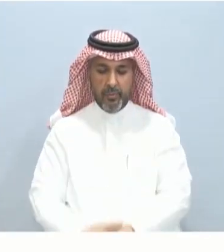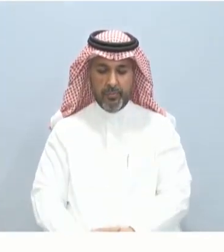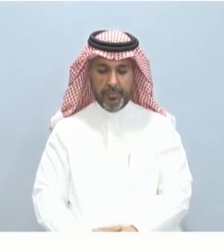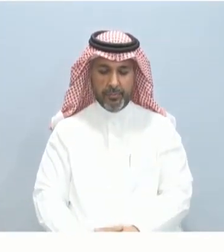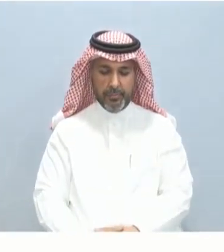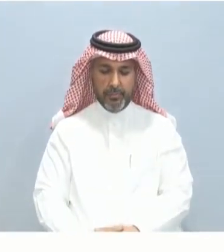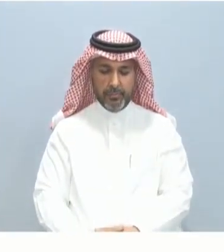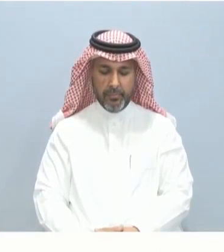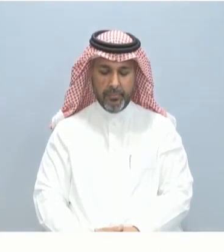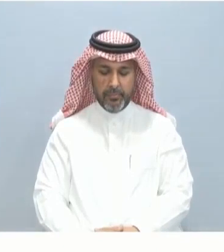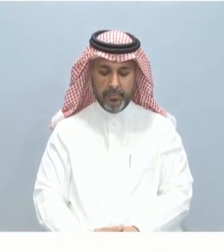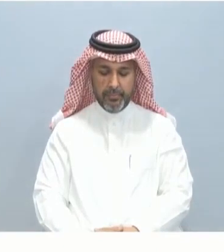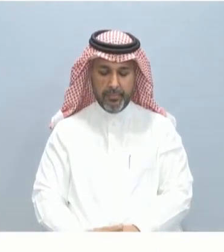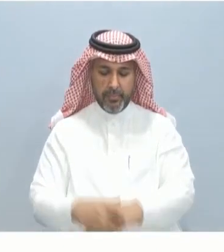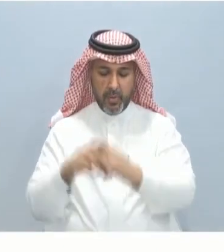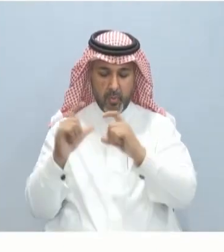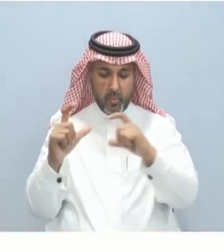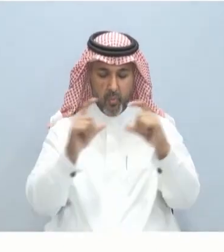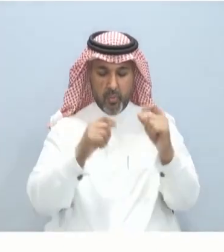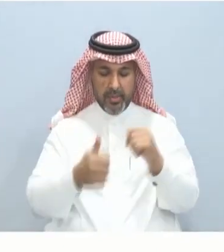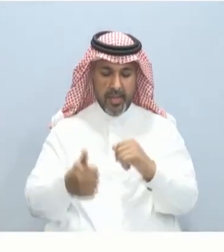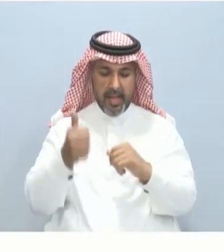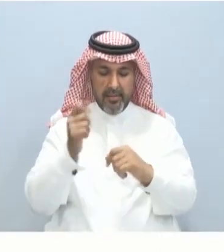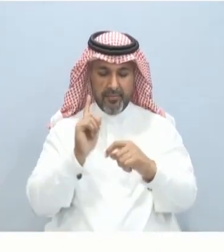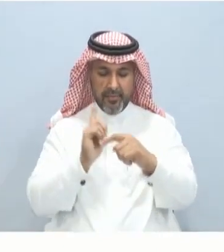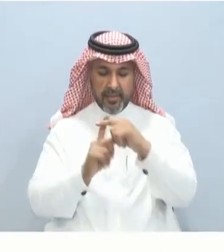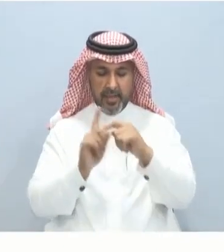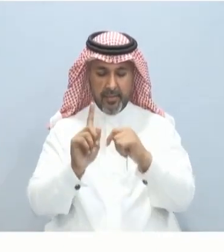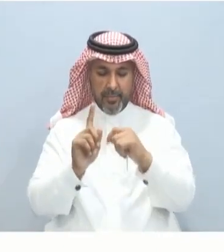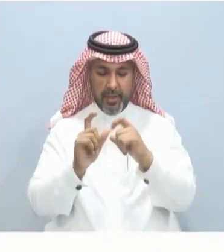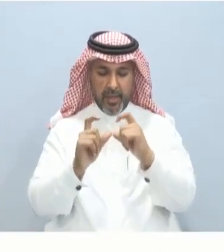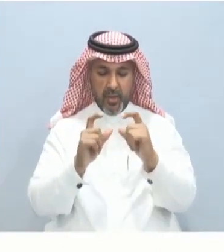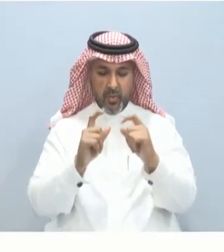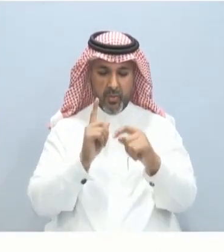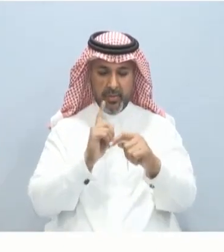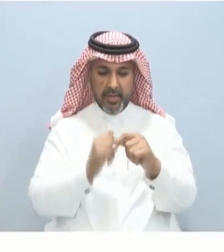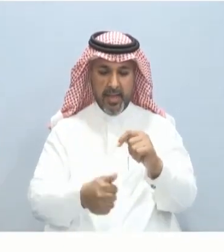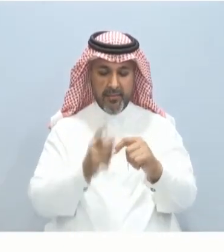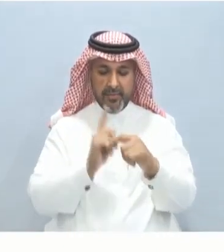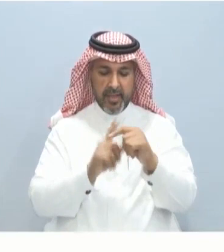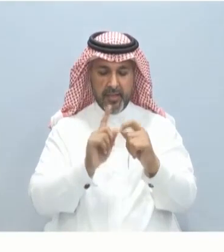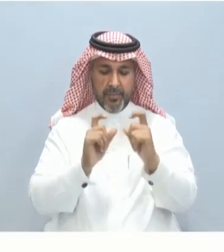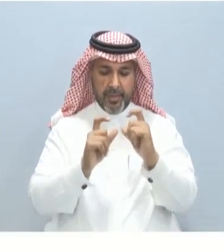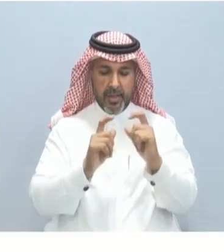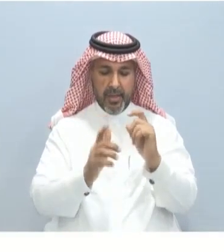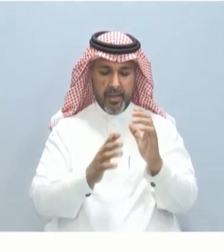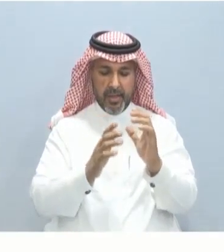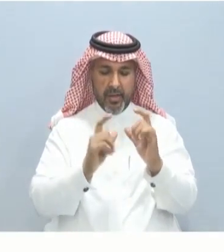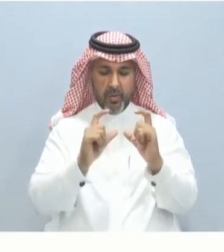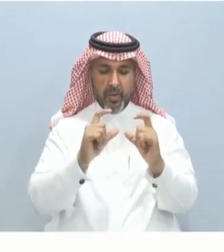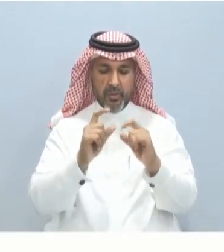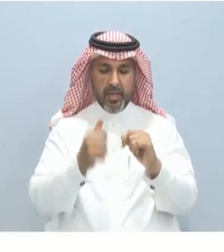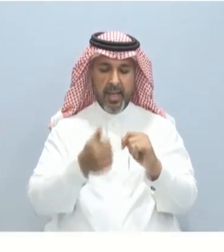زائد باء تربيع تساوي مربع مجموع حدين وان كانت اشاره سالبه فهو مربع